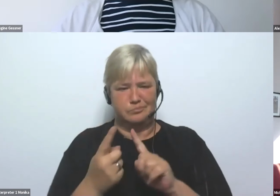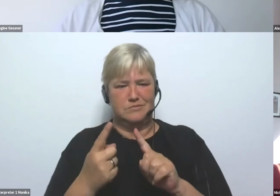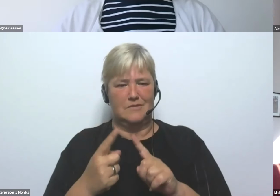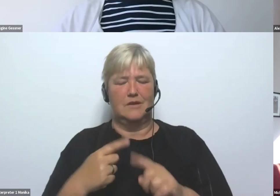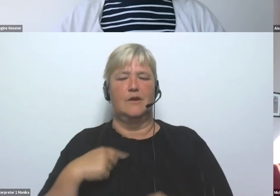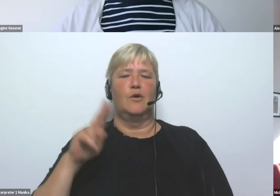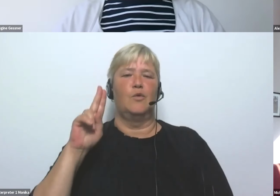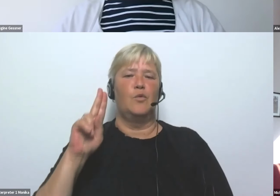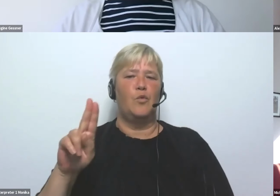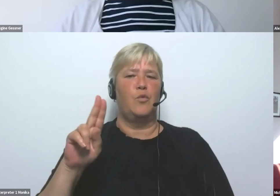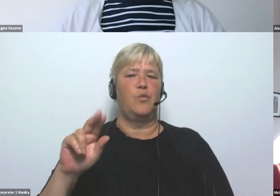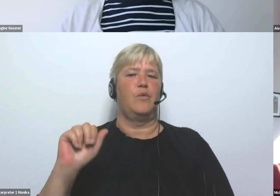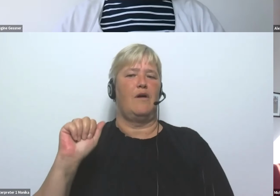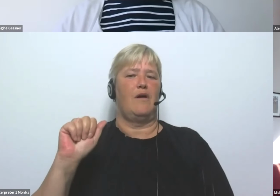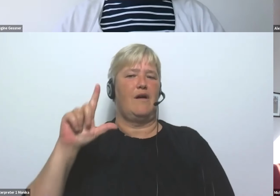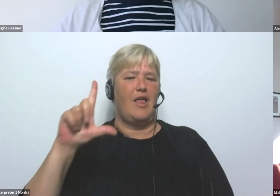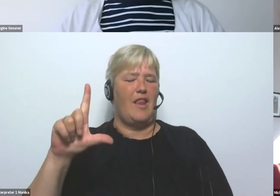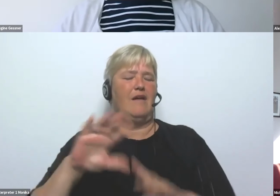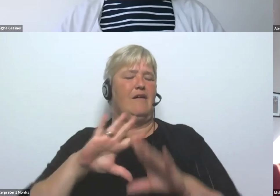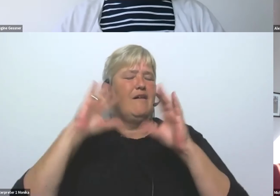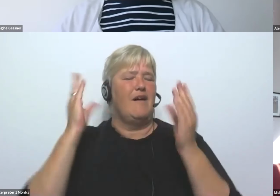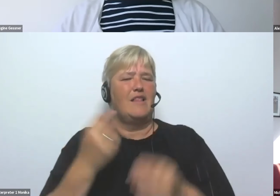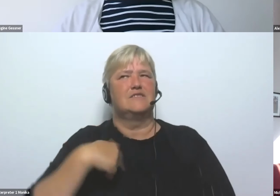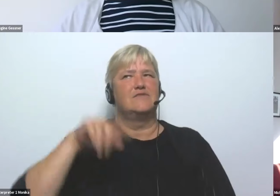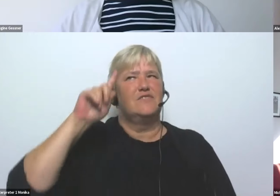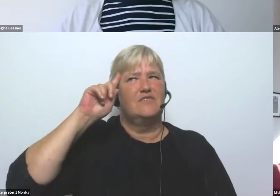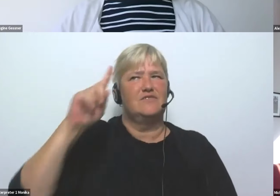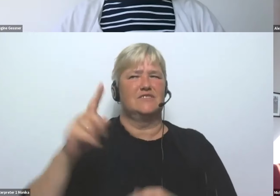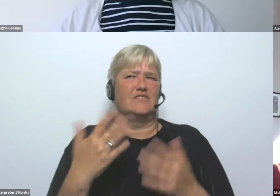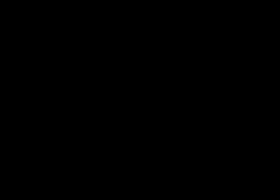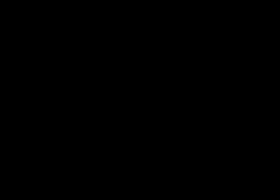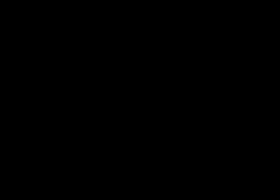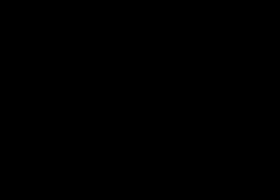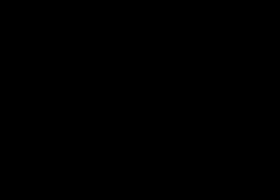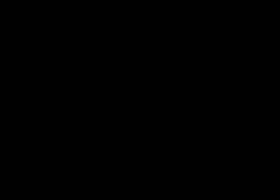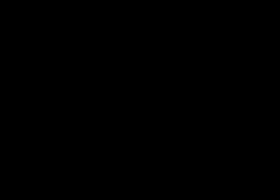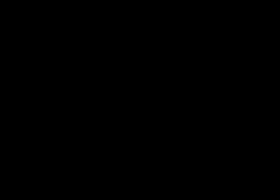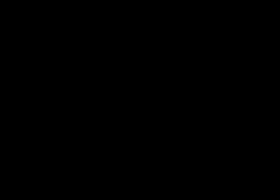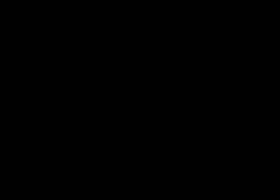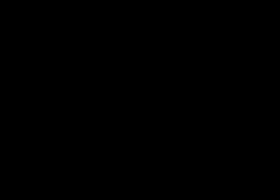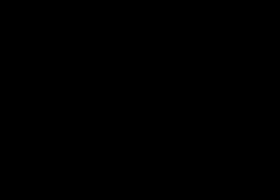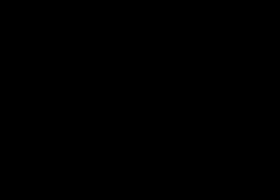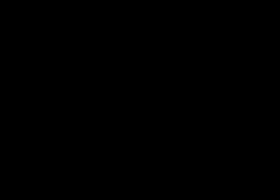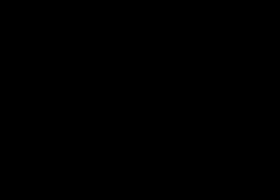URL, also alles, was Sie für uns wissen wollen, wenn Sie von uns was wissen wollen, wenn Sie uns kontaktieren wollen, findet man unter